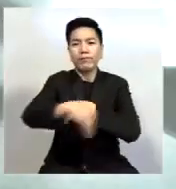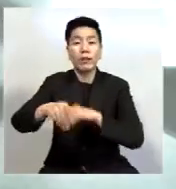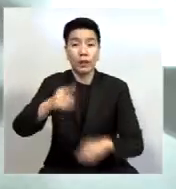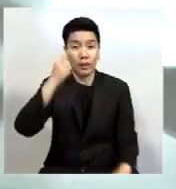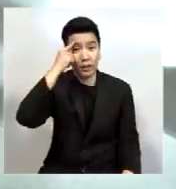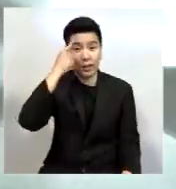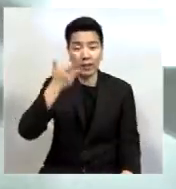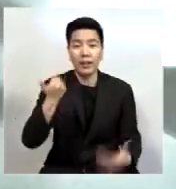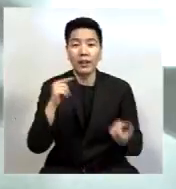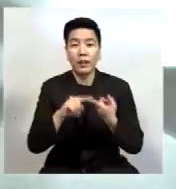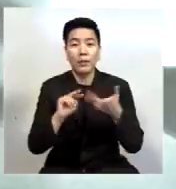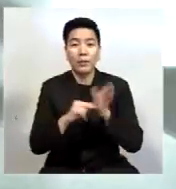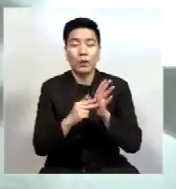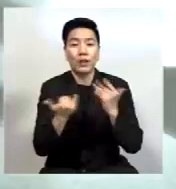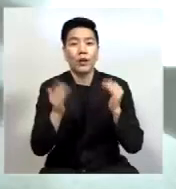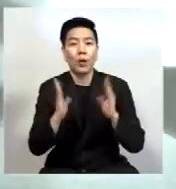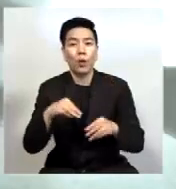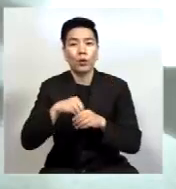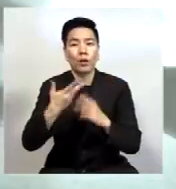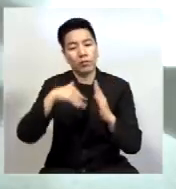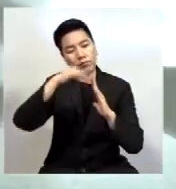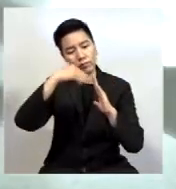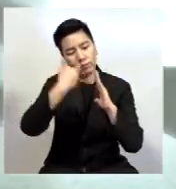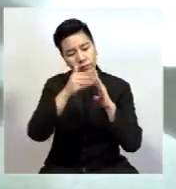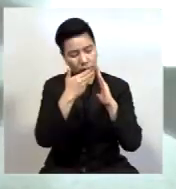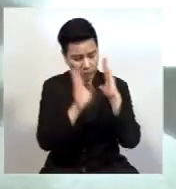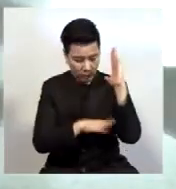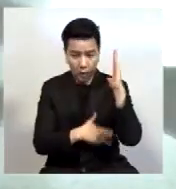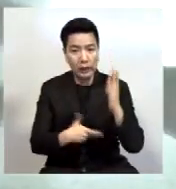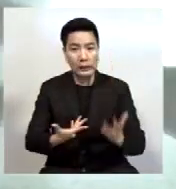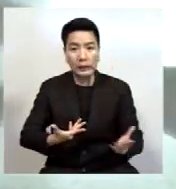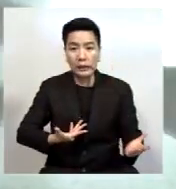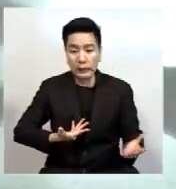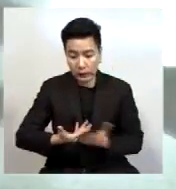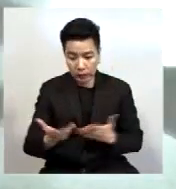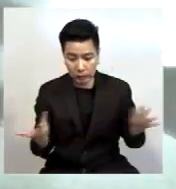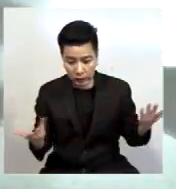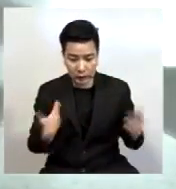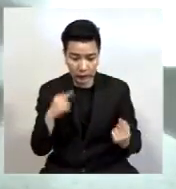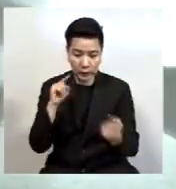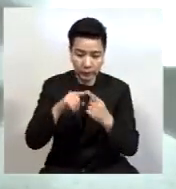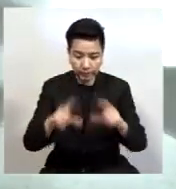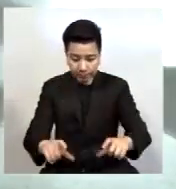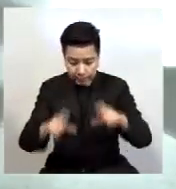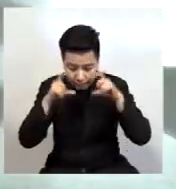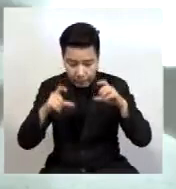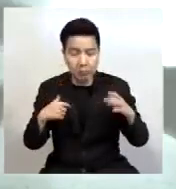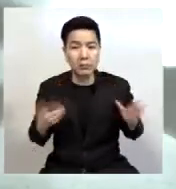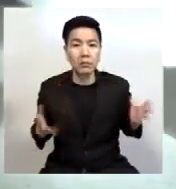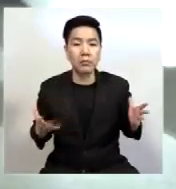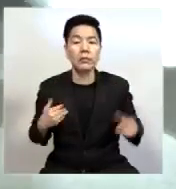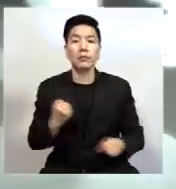ไหมบางทีคนที่อยู่ชาวเขาชาวดอยอะไรเงี้ยก็ไม่สามารถที่ว่าจะเข้าถึงพวกหน้ากากอนามัยได้ในกรณีที่